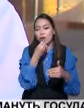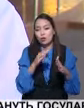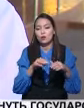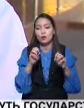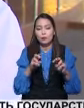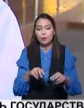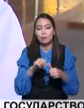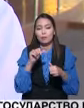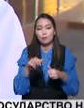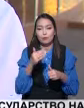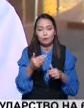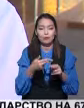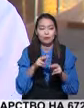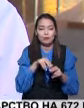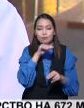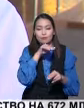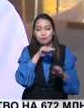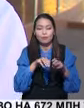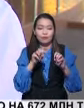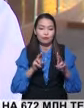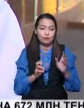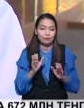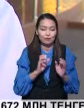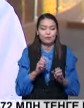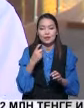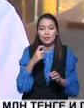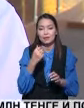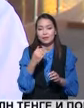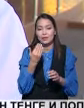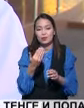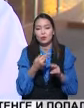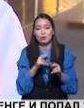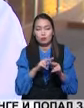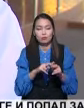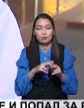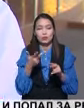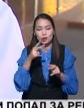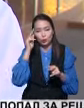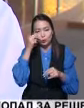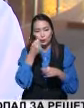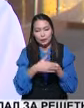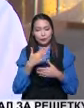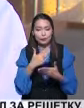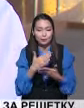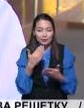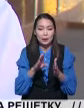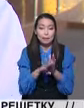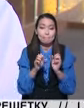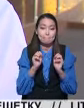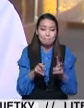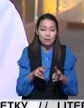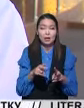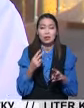Кроме того, по повышению квалификации в Институте ядерной физики имеется 3 учебных центра. По ядерной и физической безопасности, 2